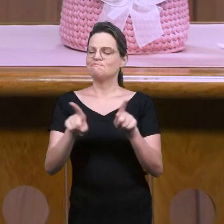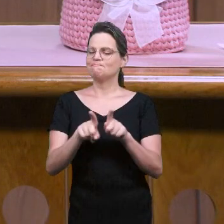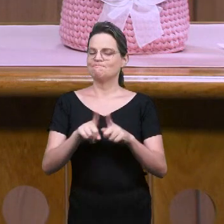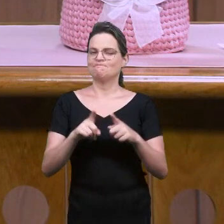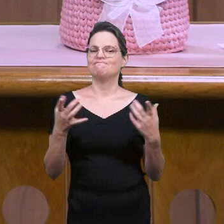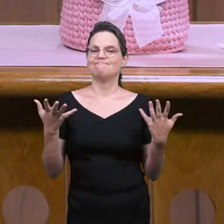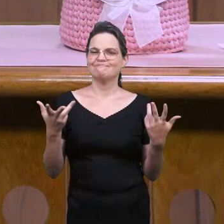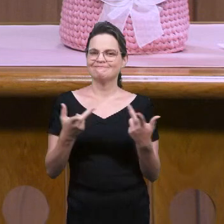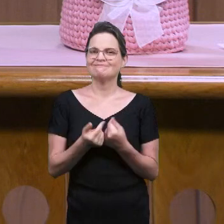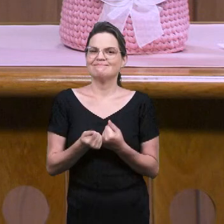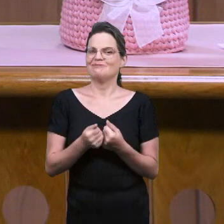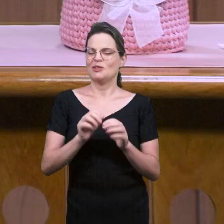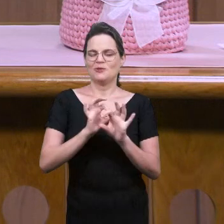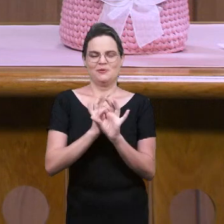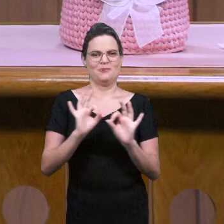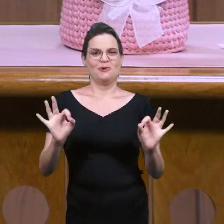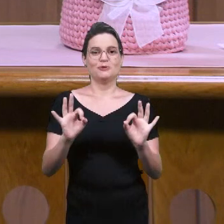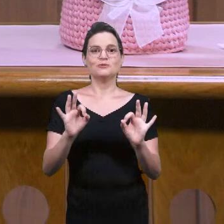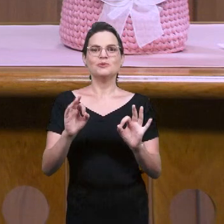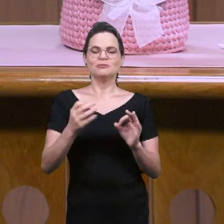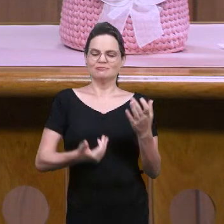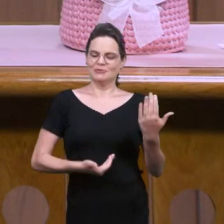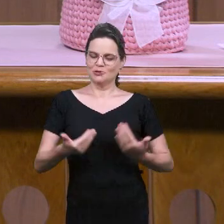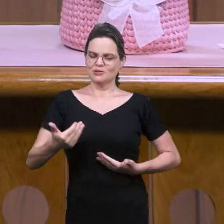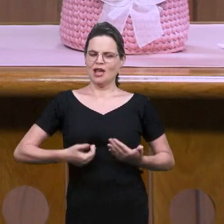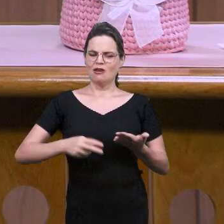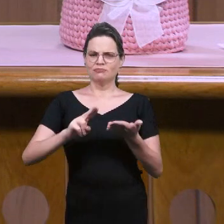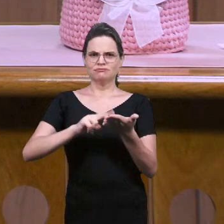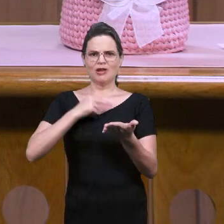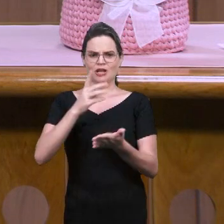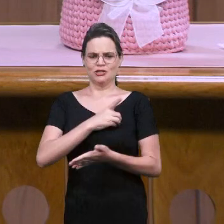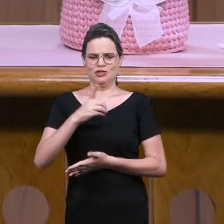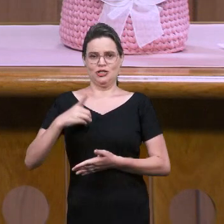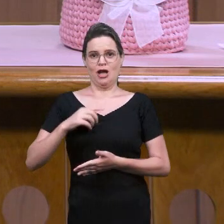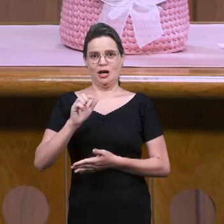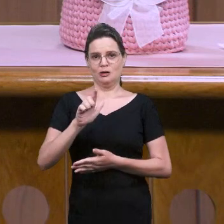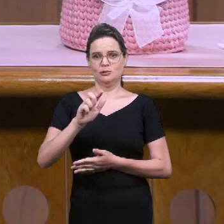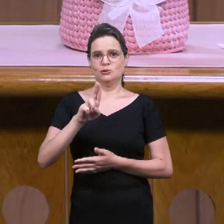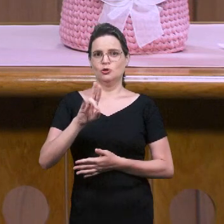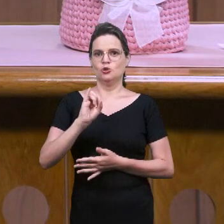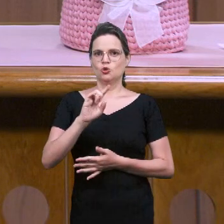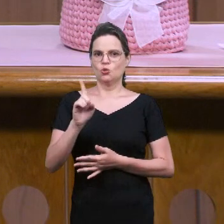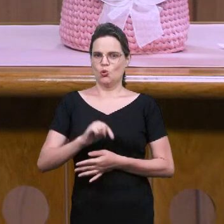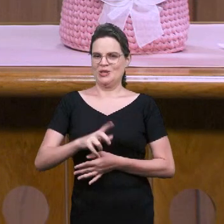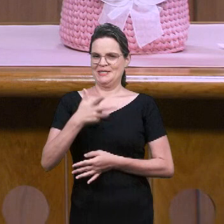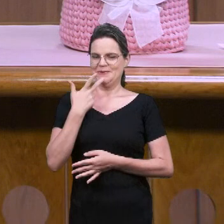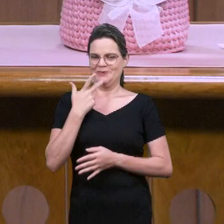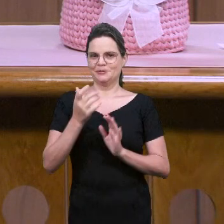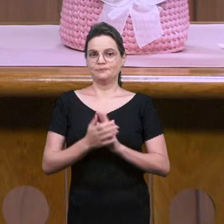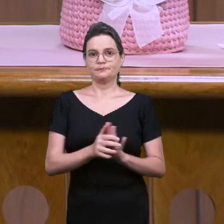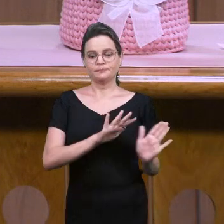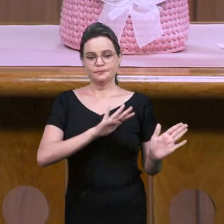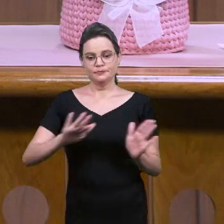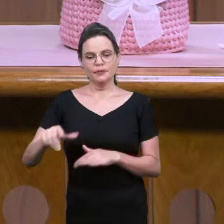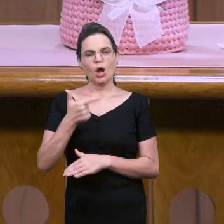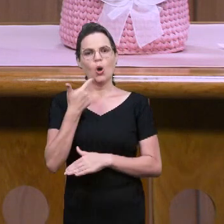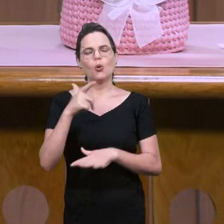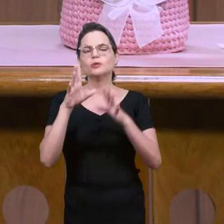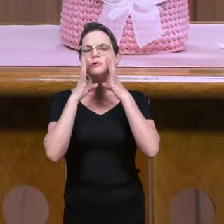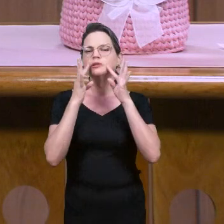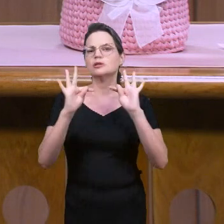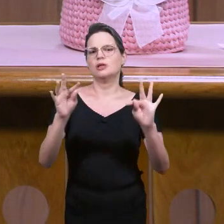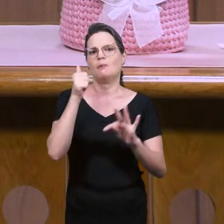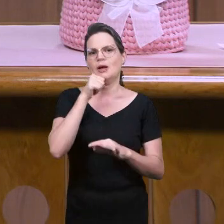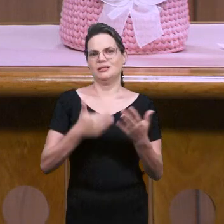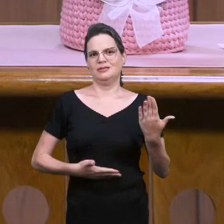des enfants et de la famille de cette école biblique dominicale. Très bien placé notre frère, le diacre Luis Clauber. L'autre témoignage, la